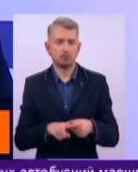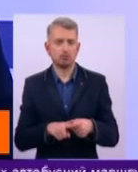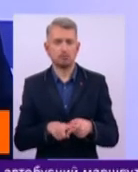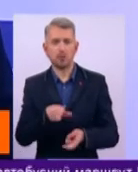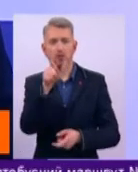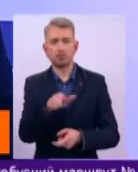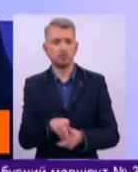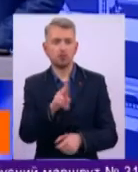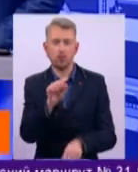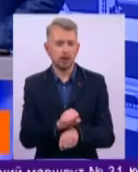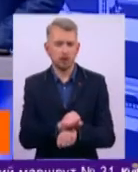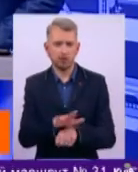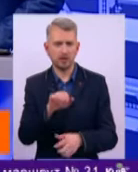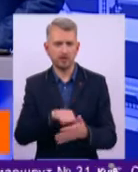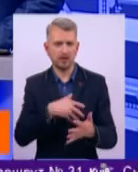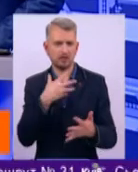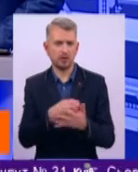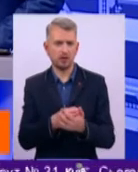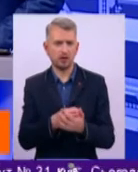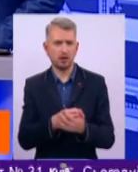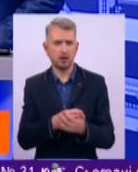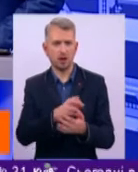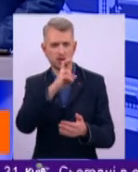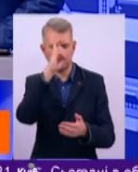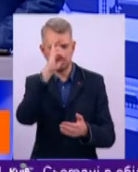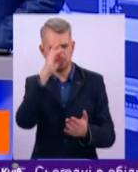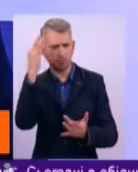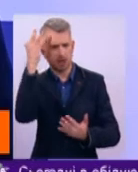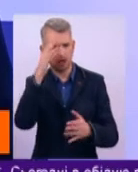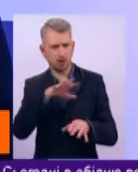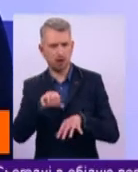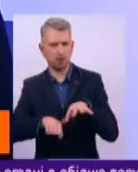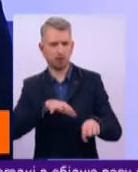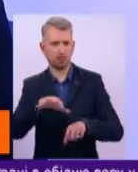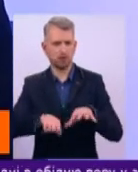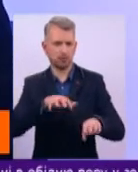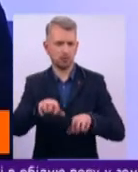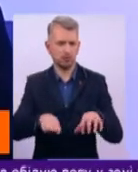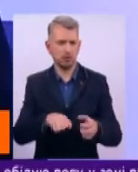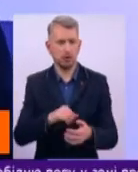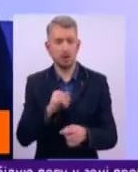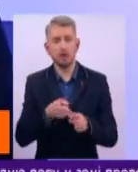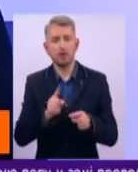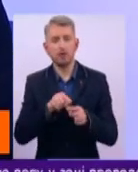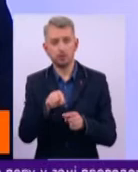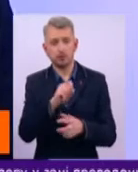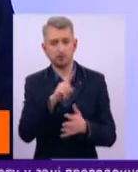людина, яка не зупиниться від своїх якихось імперіалістичних, нездорових амбіцій. І в цьому плані якраз